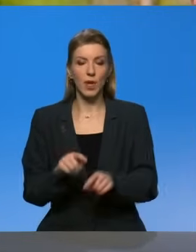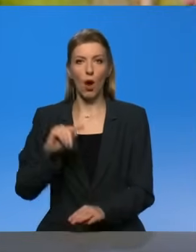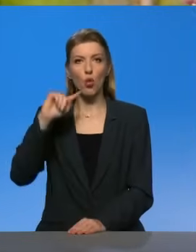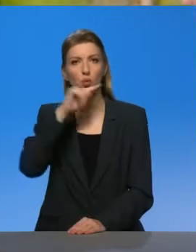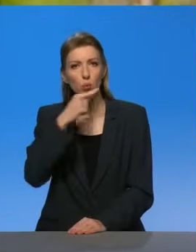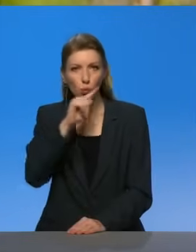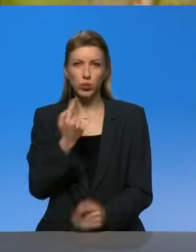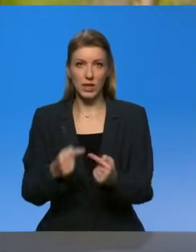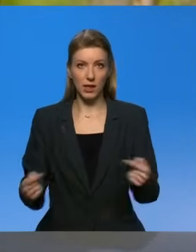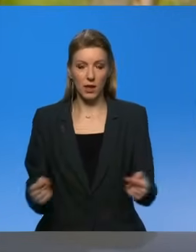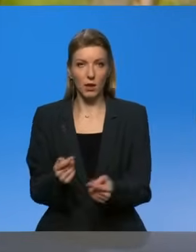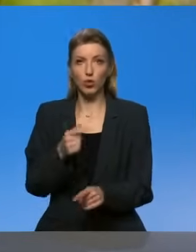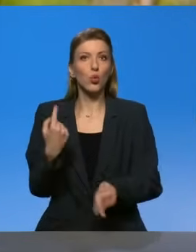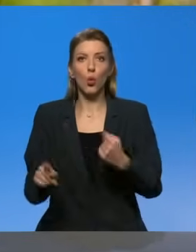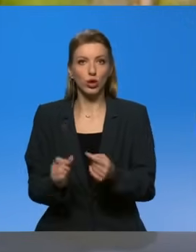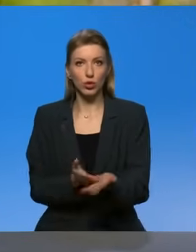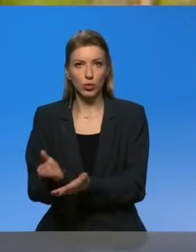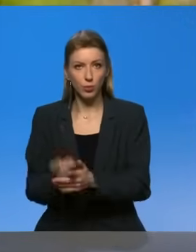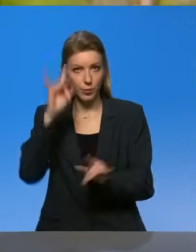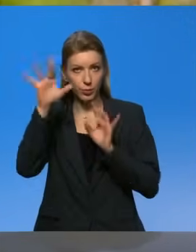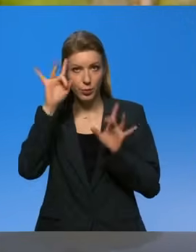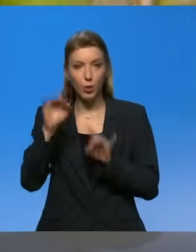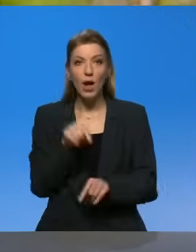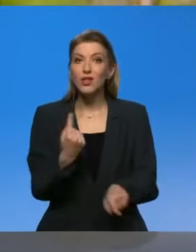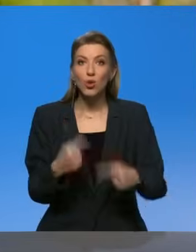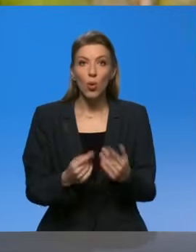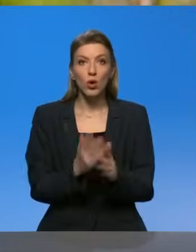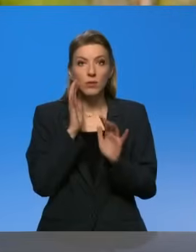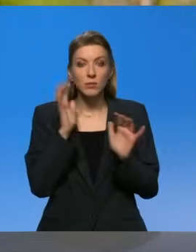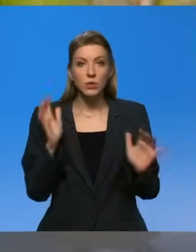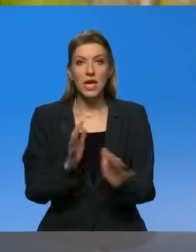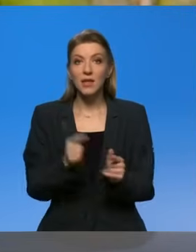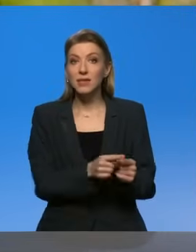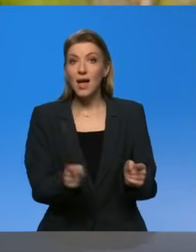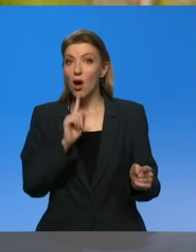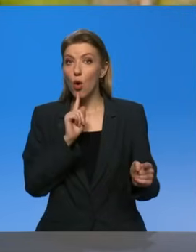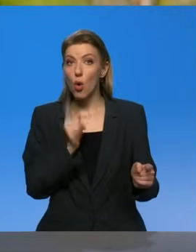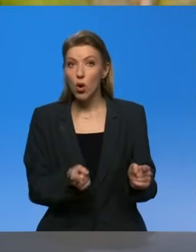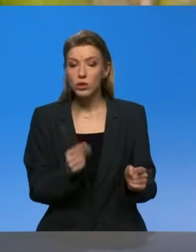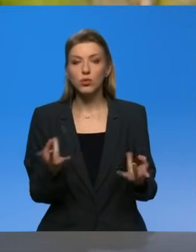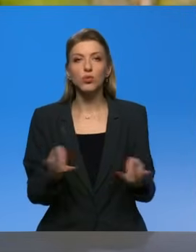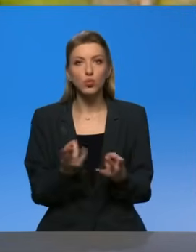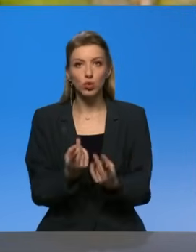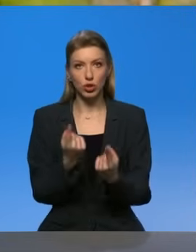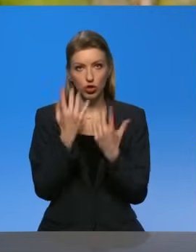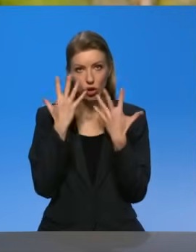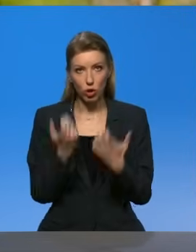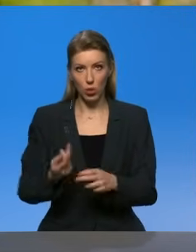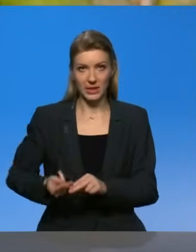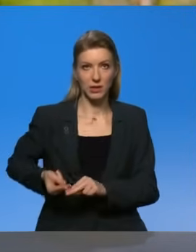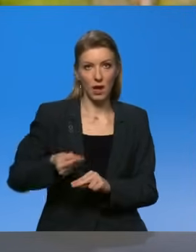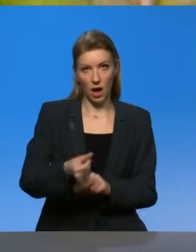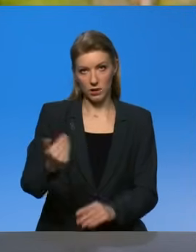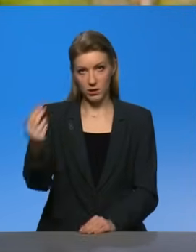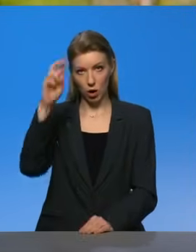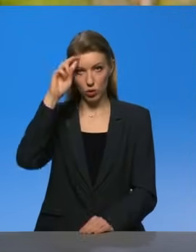этого предприятия. И чтобы целый год его сохранить, там нужны существенные, серьезные дотации со стороны государства. Эта